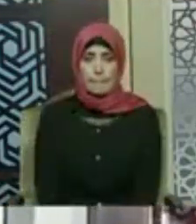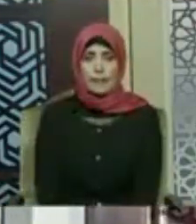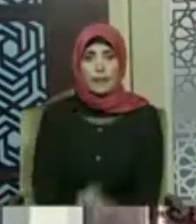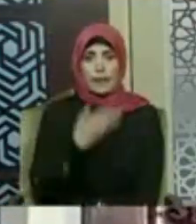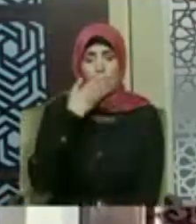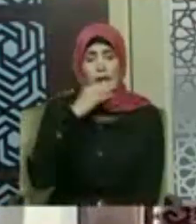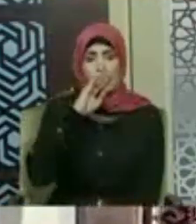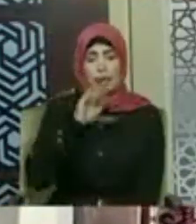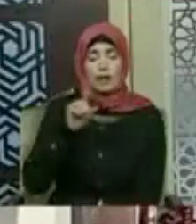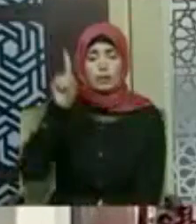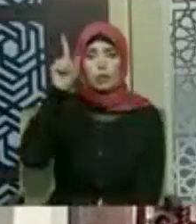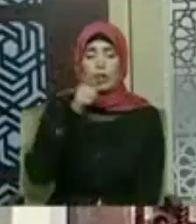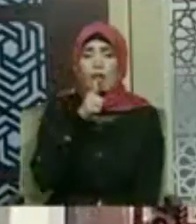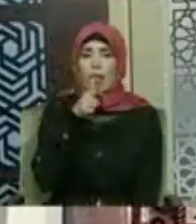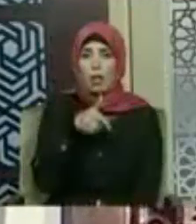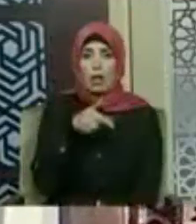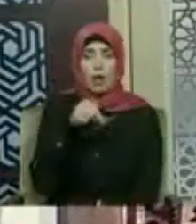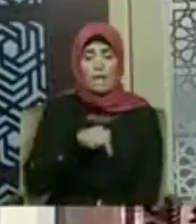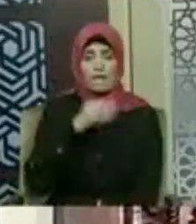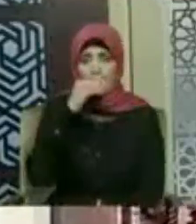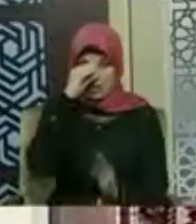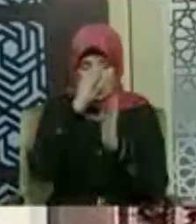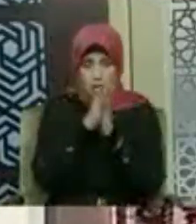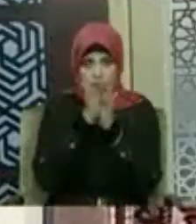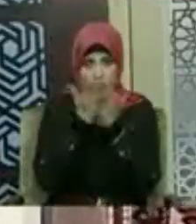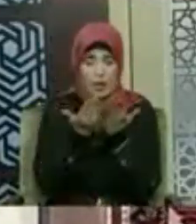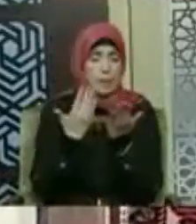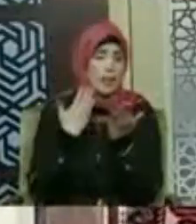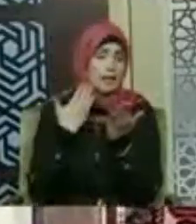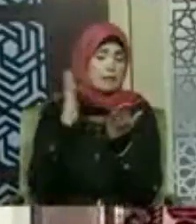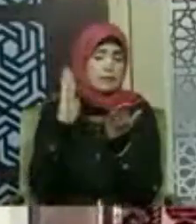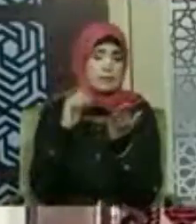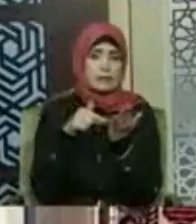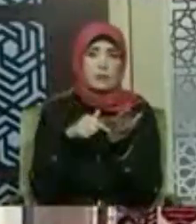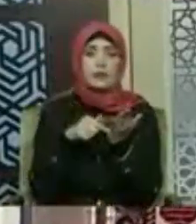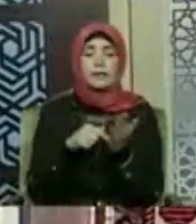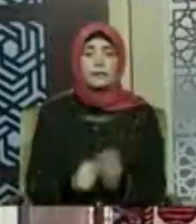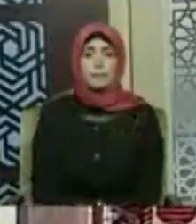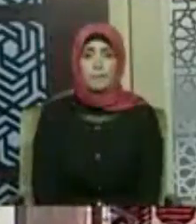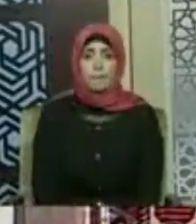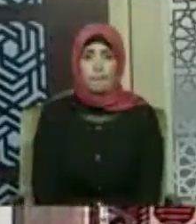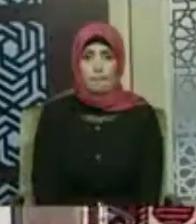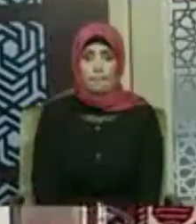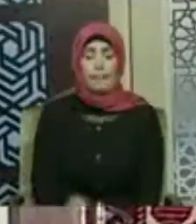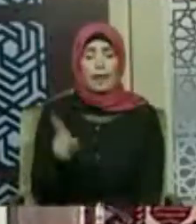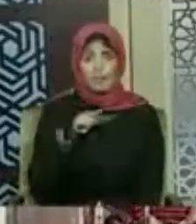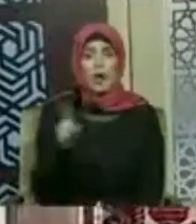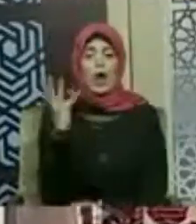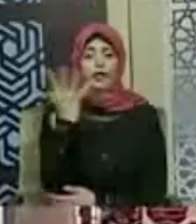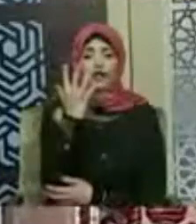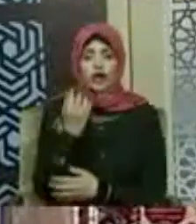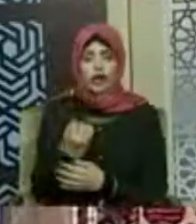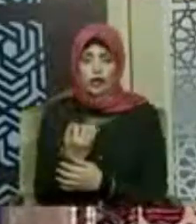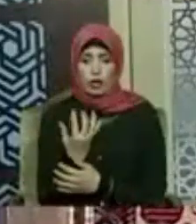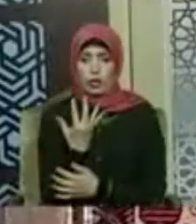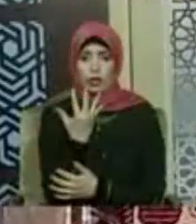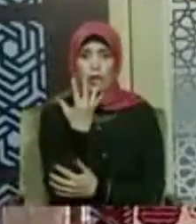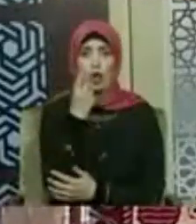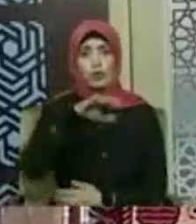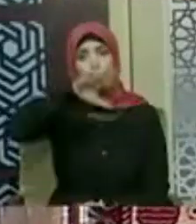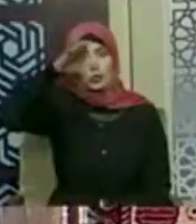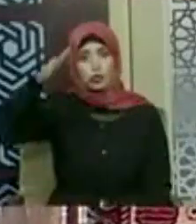الحمد لله القائل في كتابه العزيز: وشجرة تخرج من طور